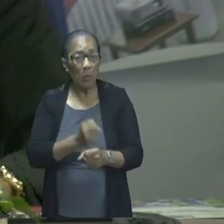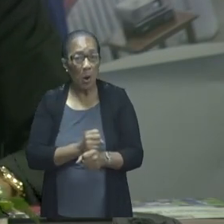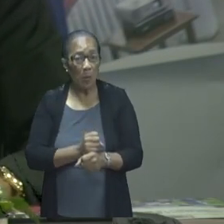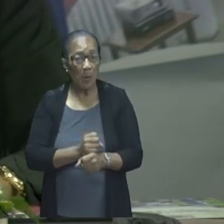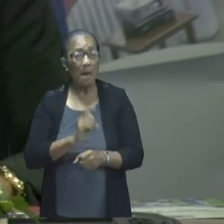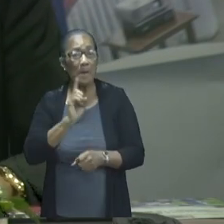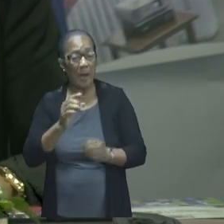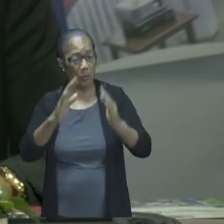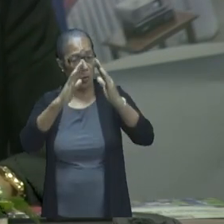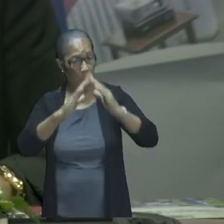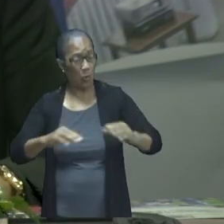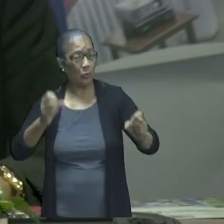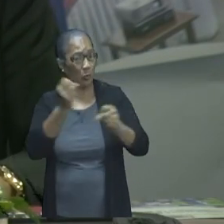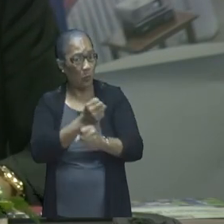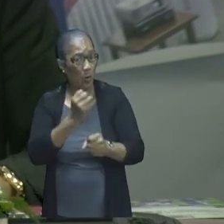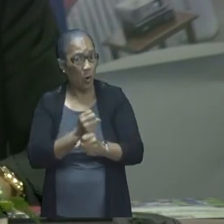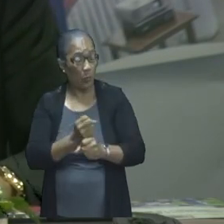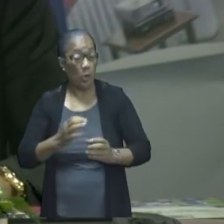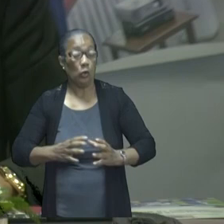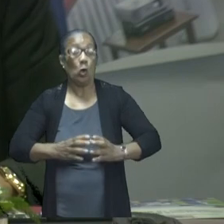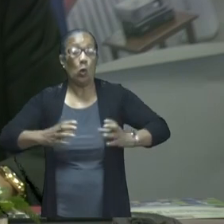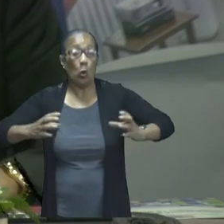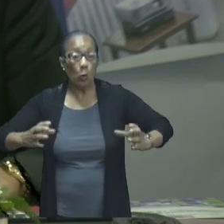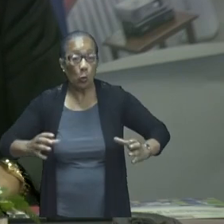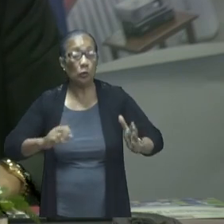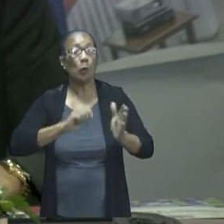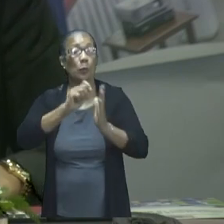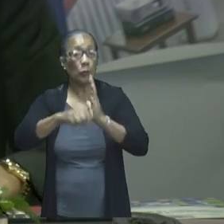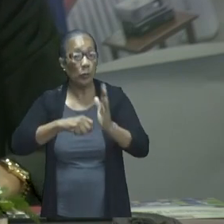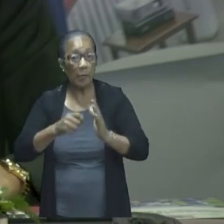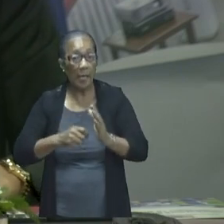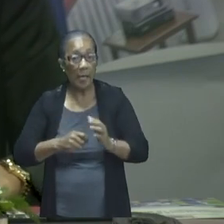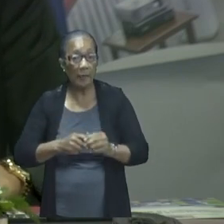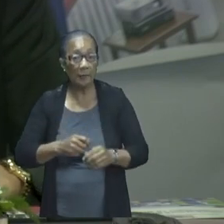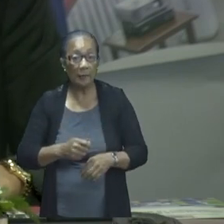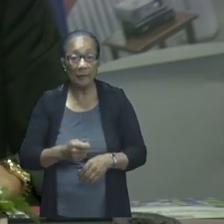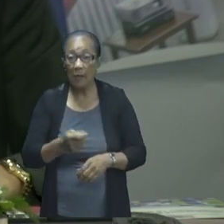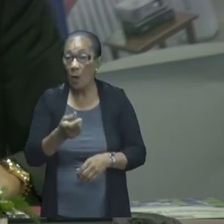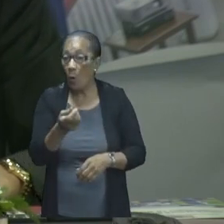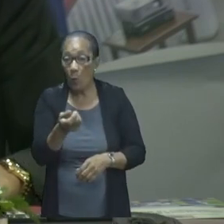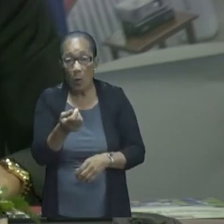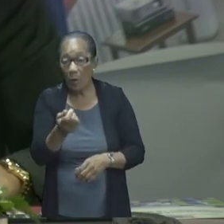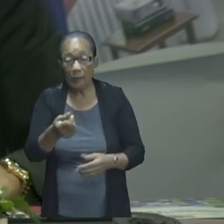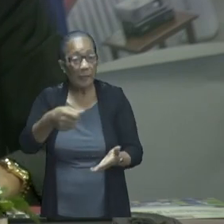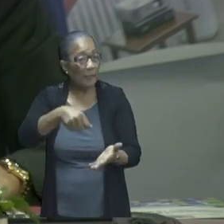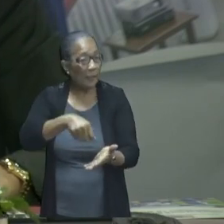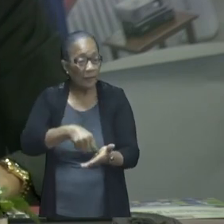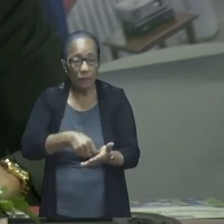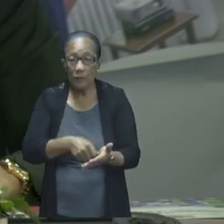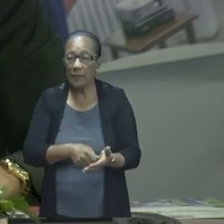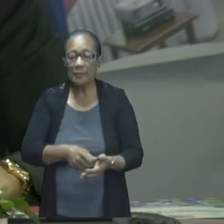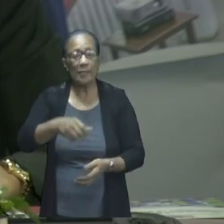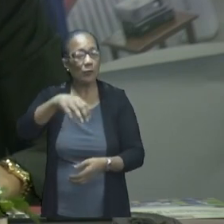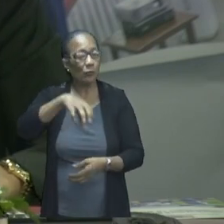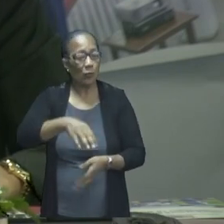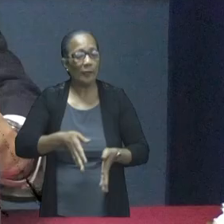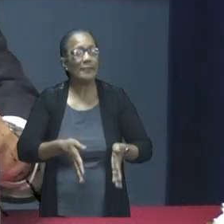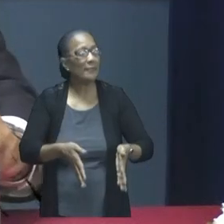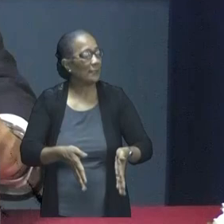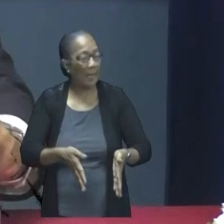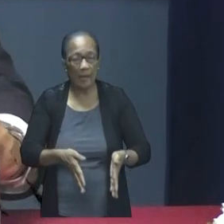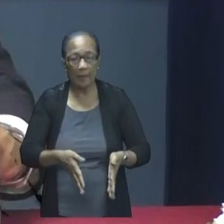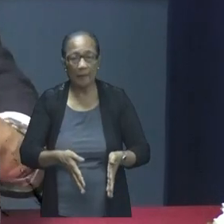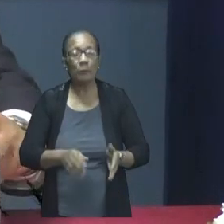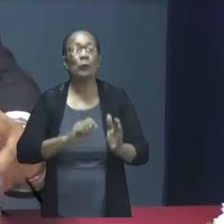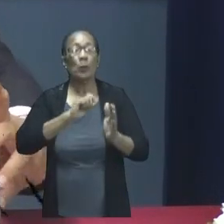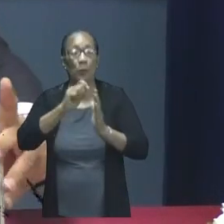die grote projecten worden niet gefinancierd door de staat die